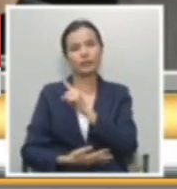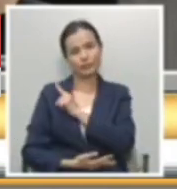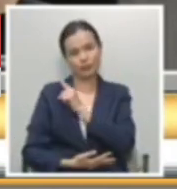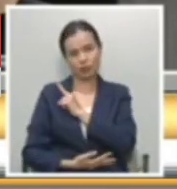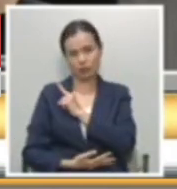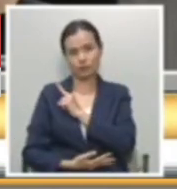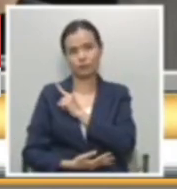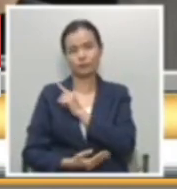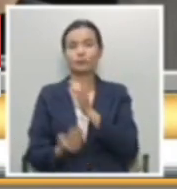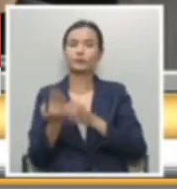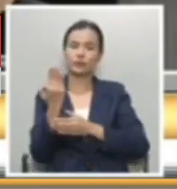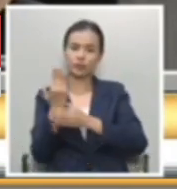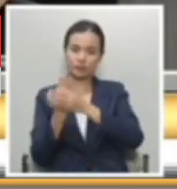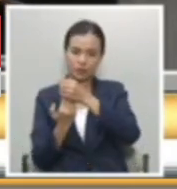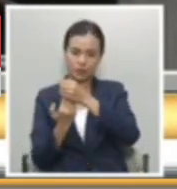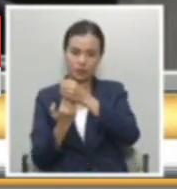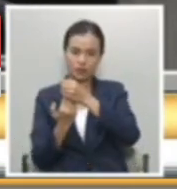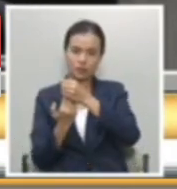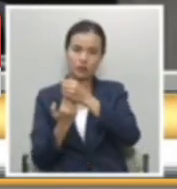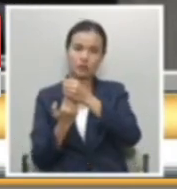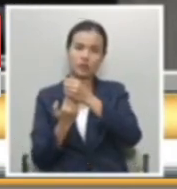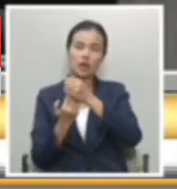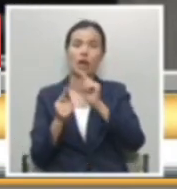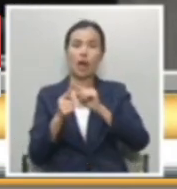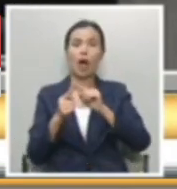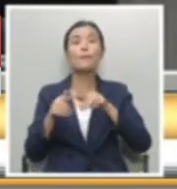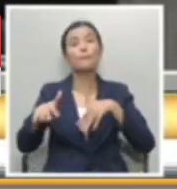ภาและต่อประชาชน